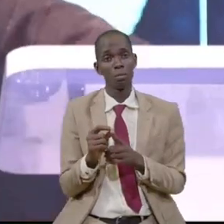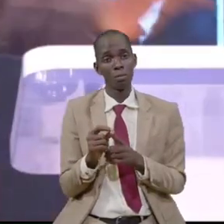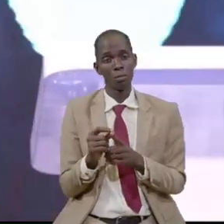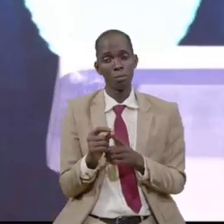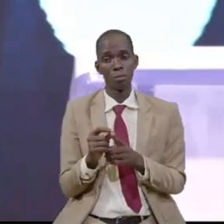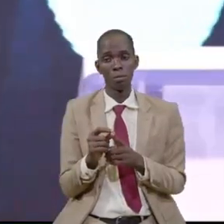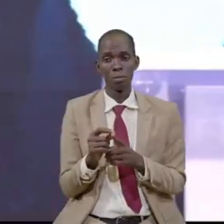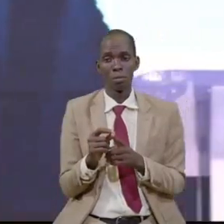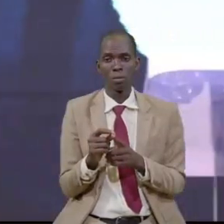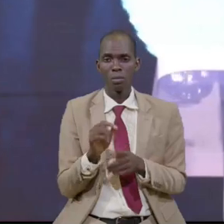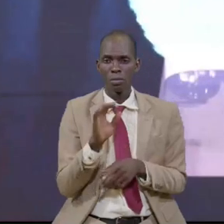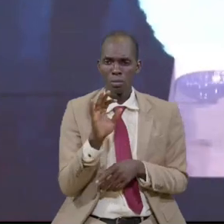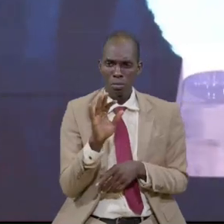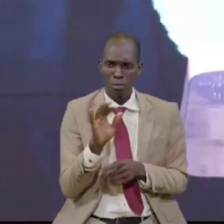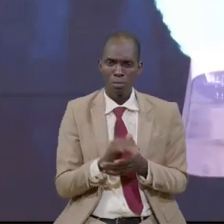Monsieur,